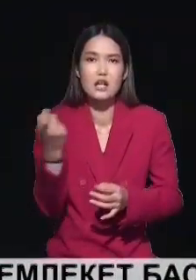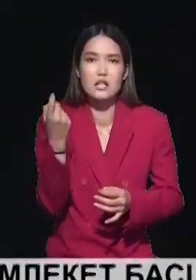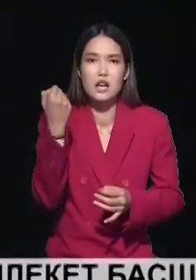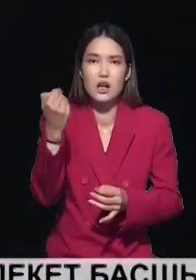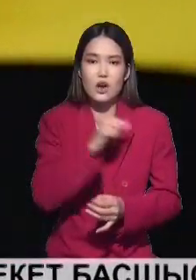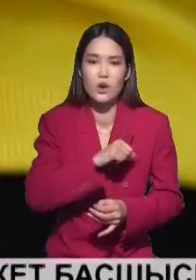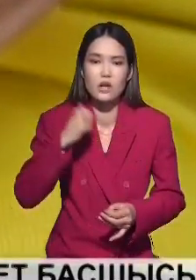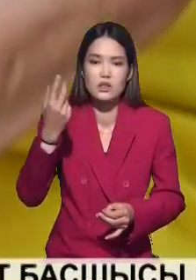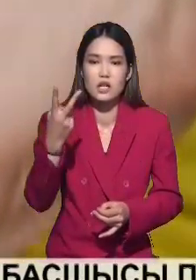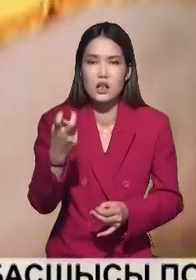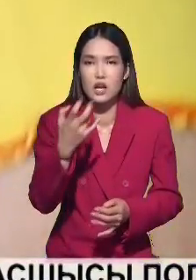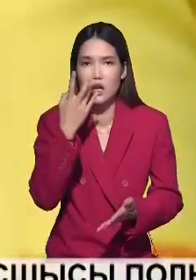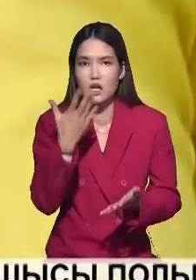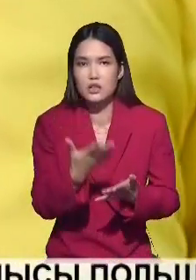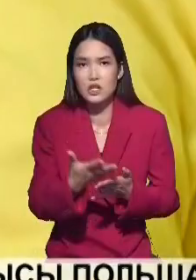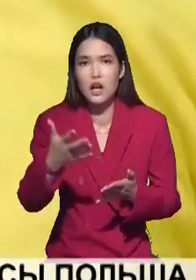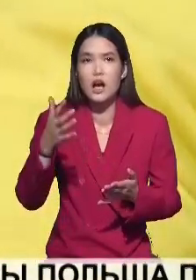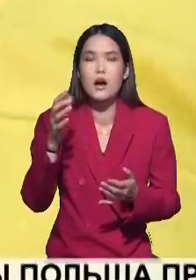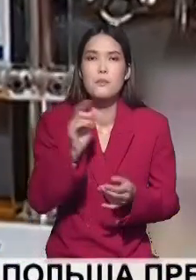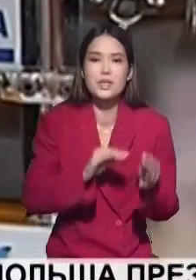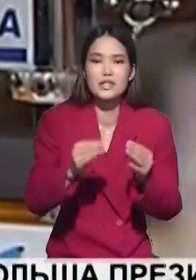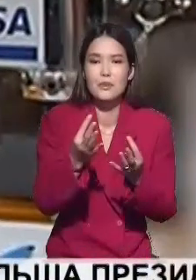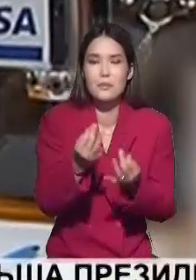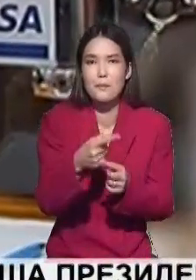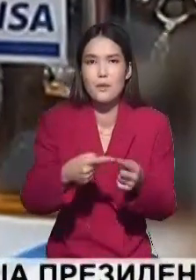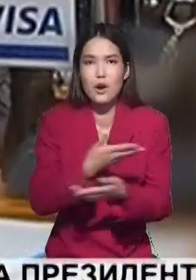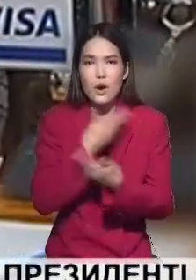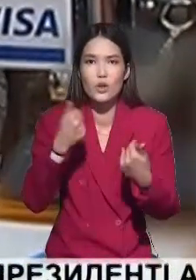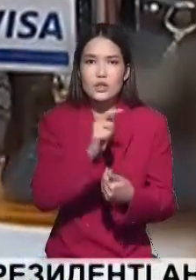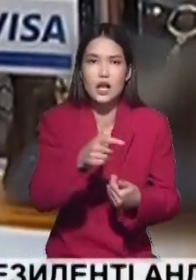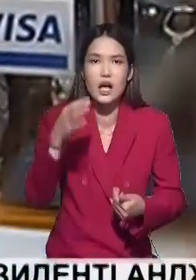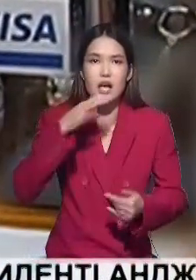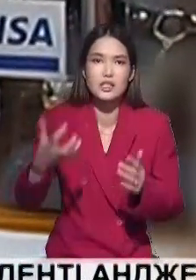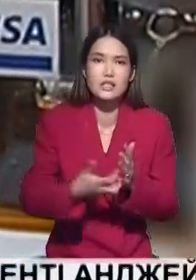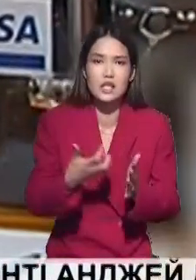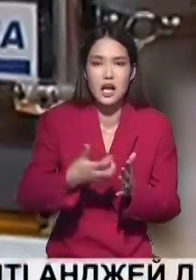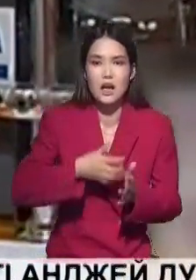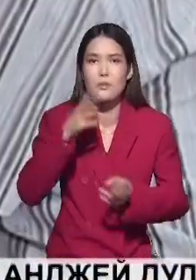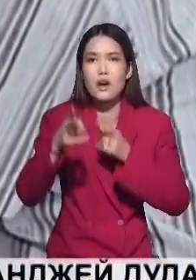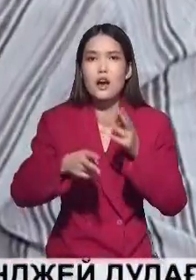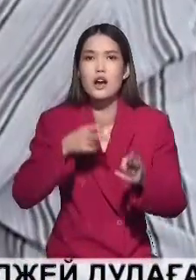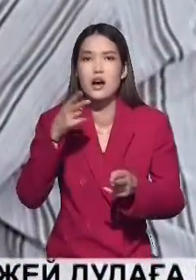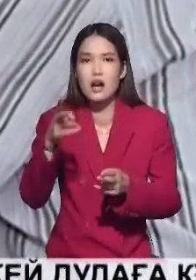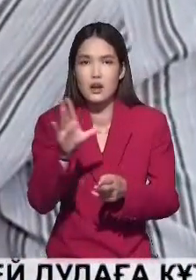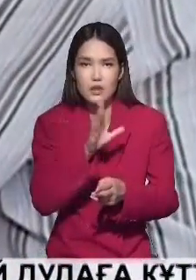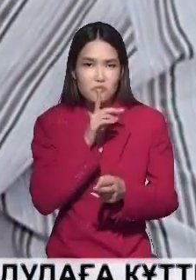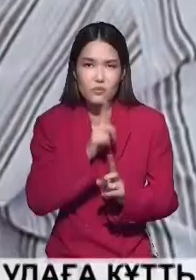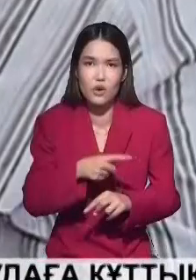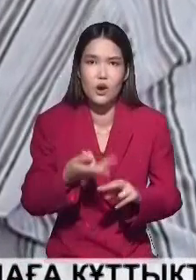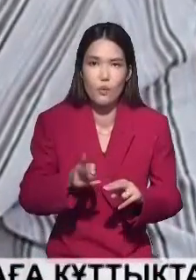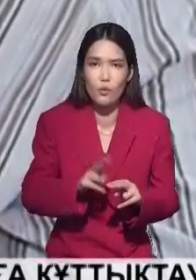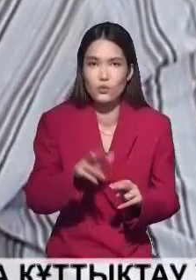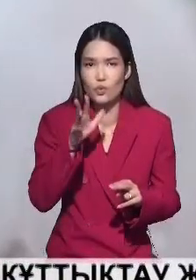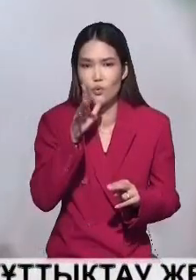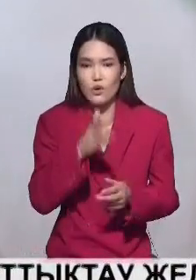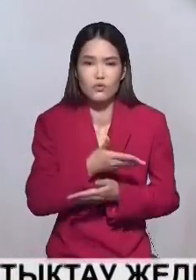өзінде 200-ге жуық дәрілік зат айналымда жоқ екенін айтады. Олар халық дәрі тапшы деп департаменттерге шағымданбайды, елдің оған